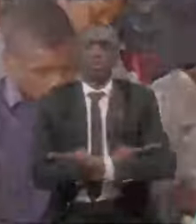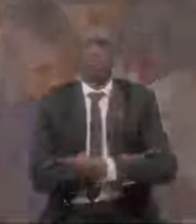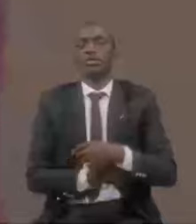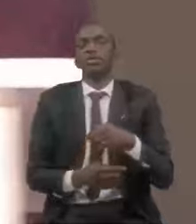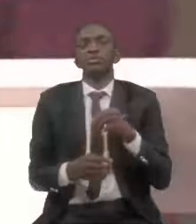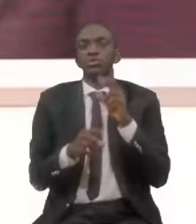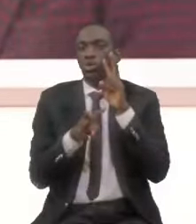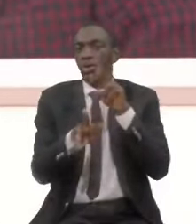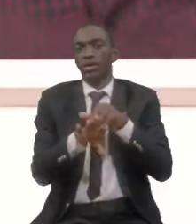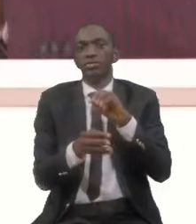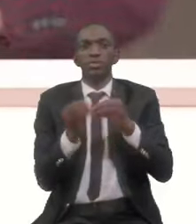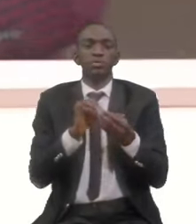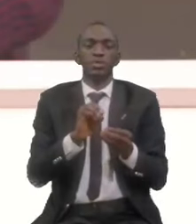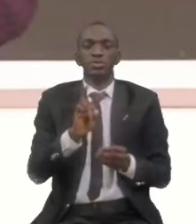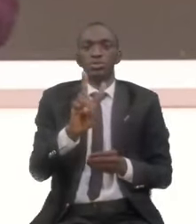Deuxième élément maintenant.